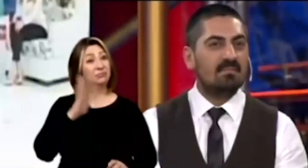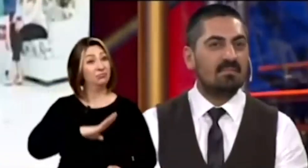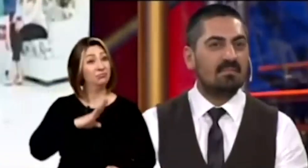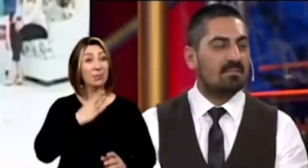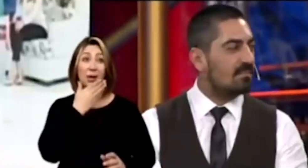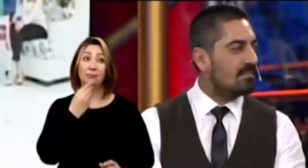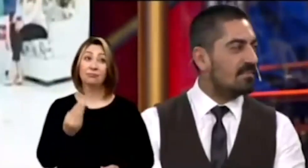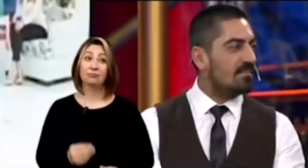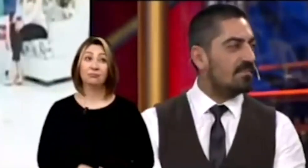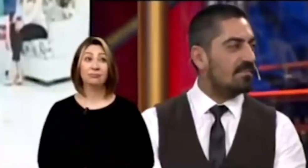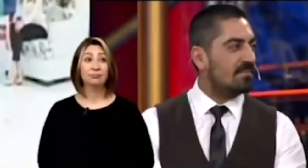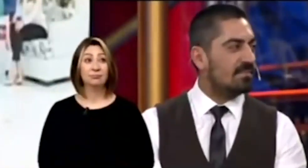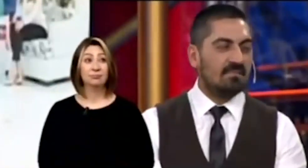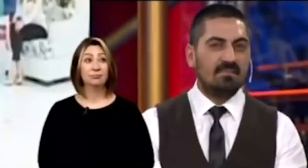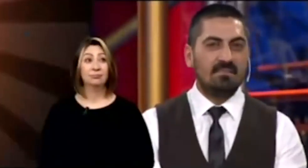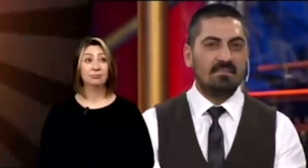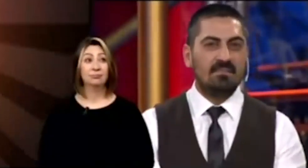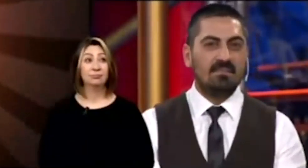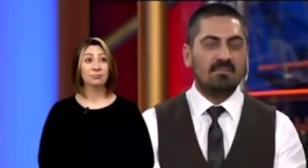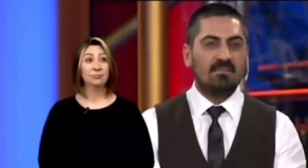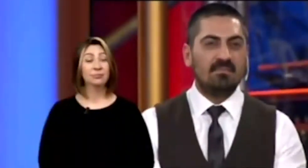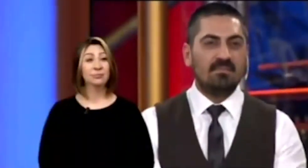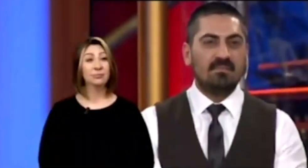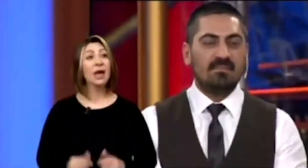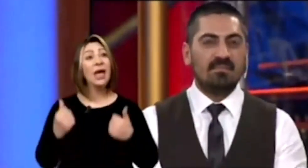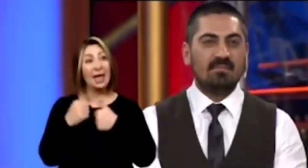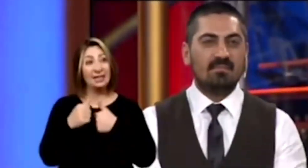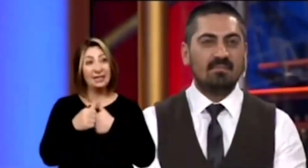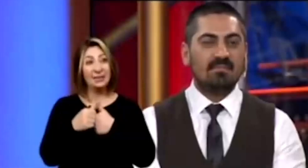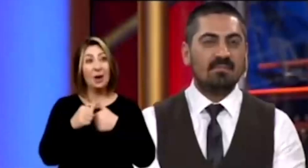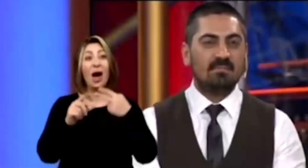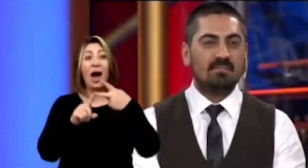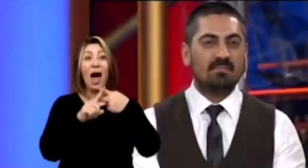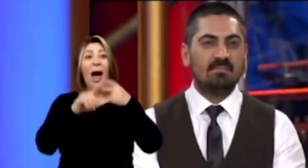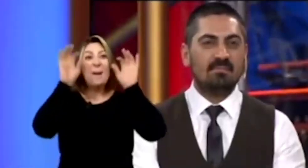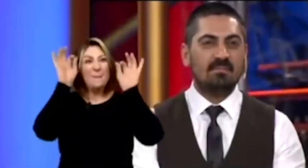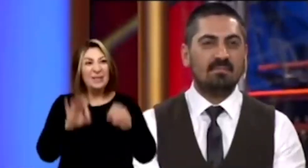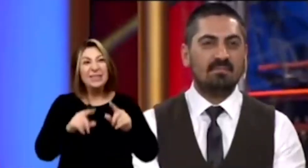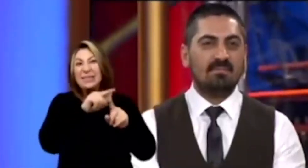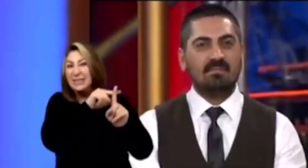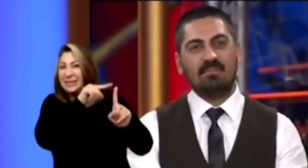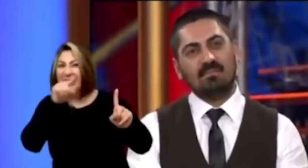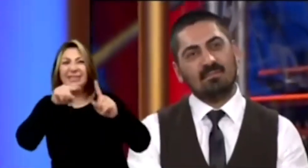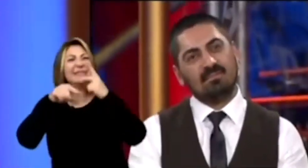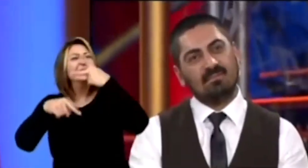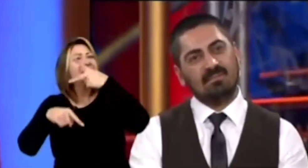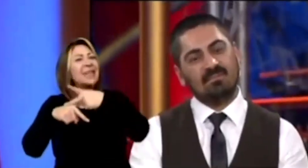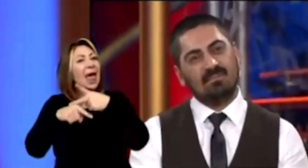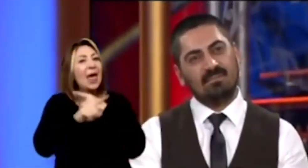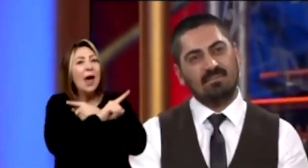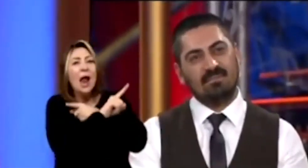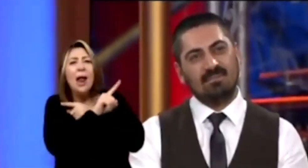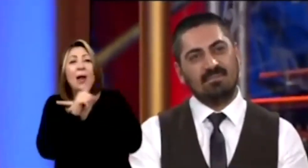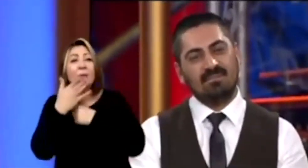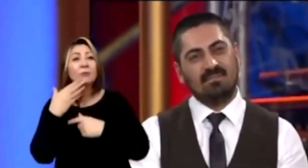apar. Bakıdasın. Eşim. A harfinden başlayın Z harfine kadar gelebilecek bütün güzel